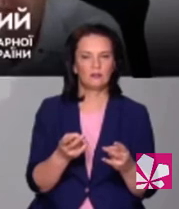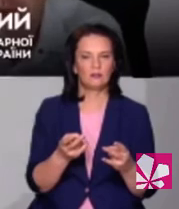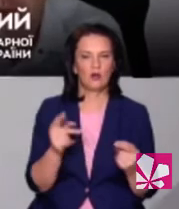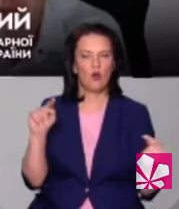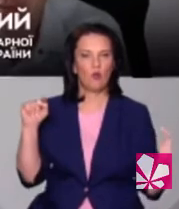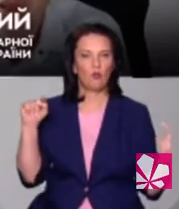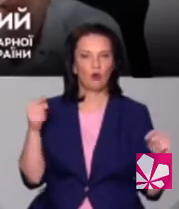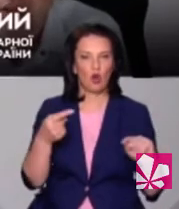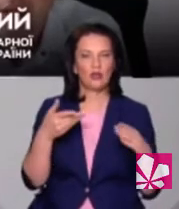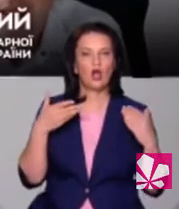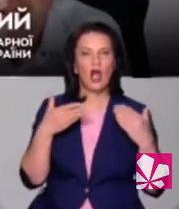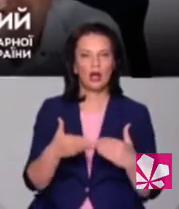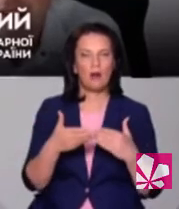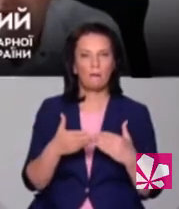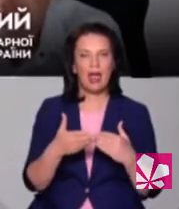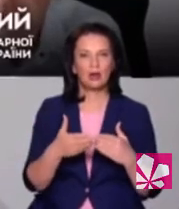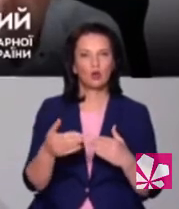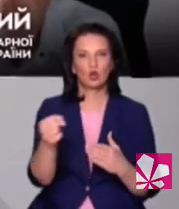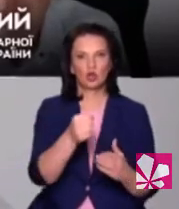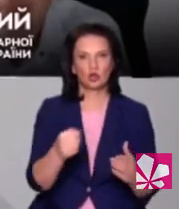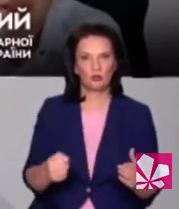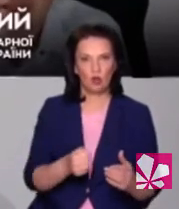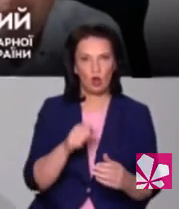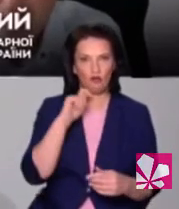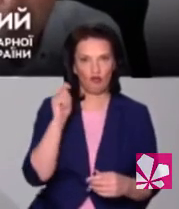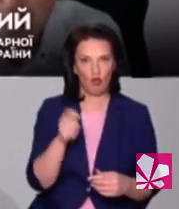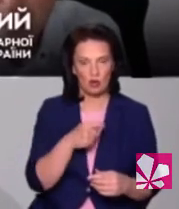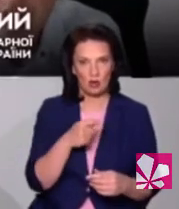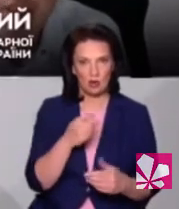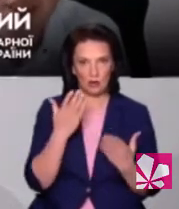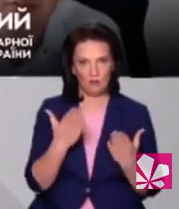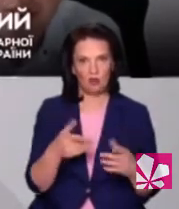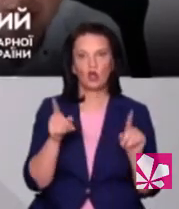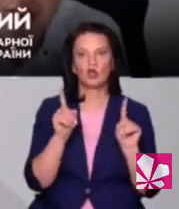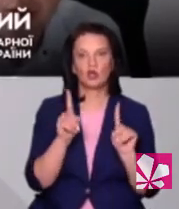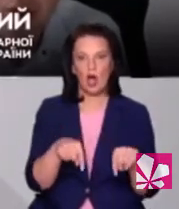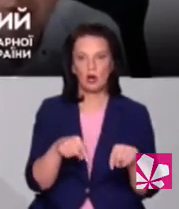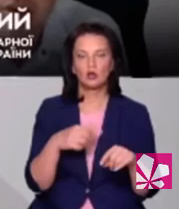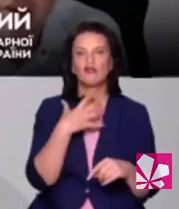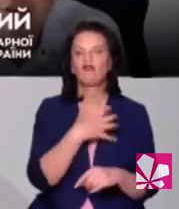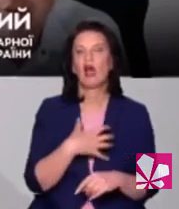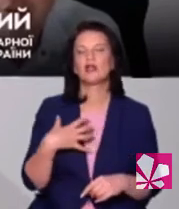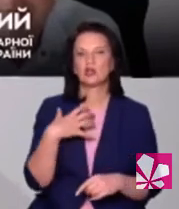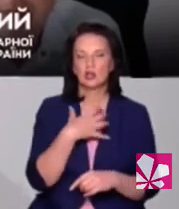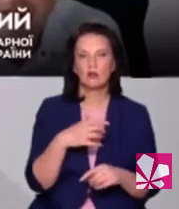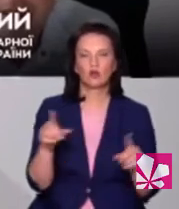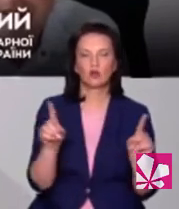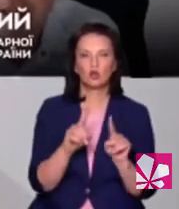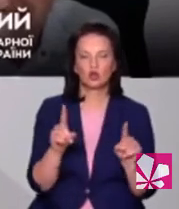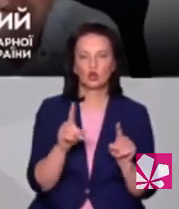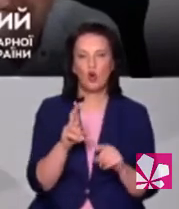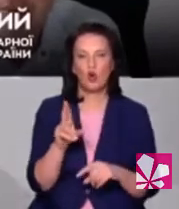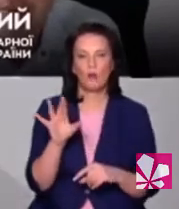протикорабельної зброї в Україні. Також важливо, щоб